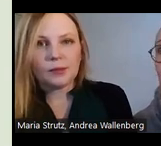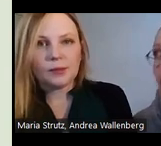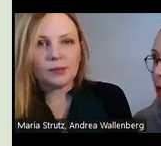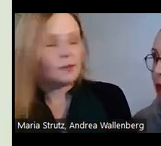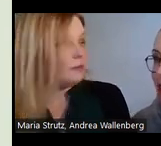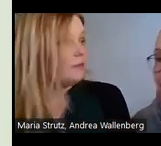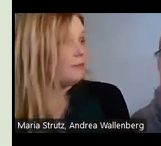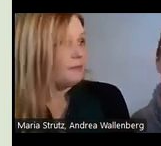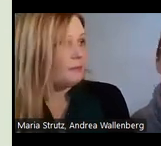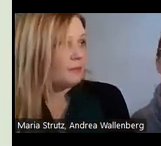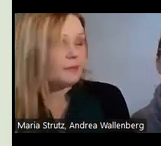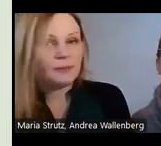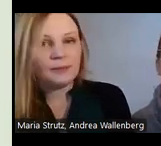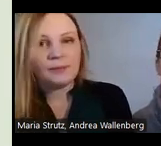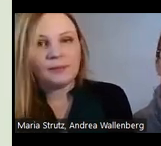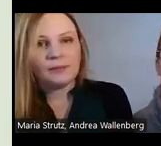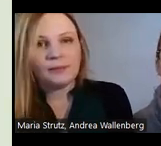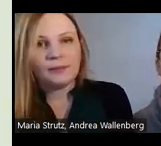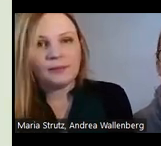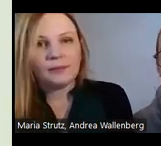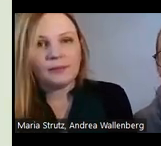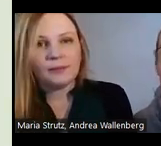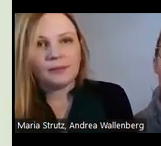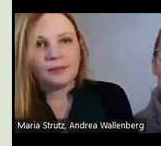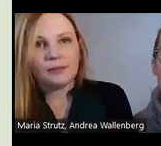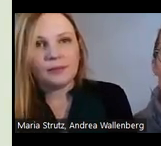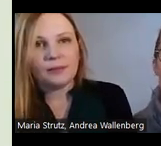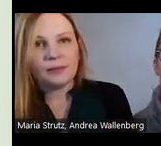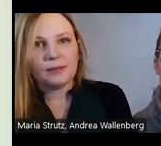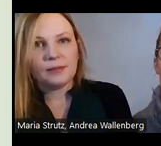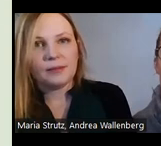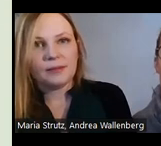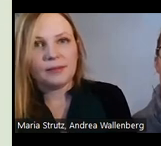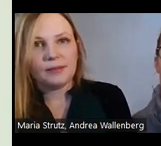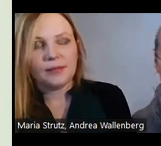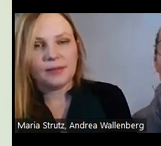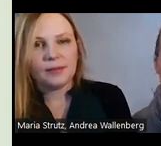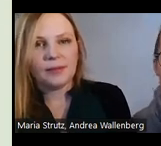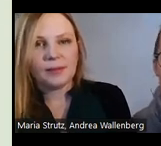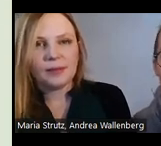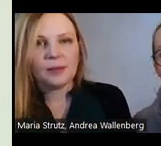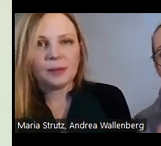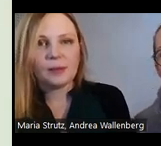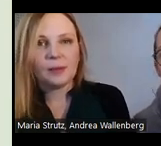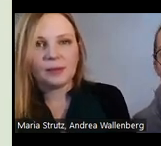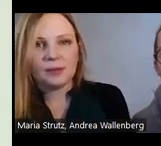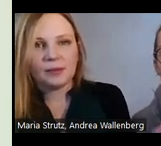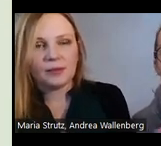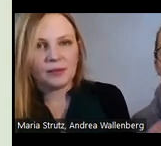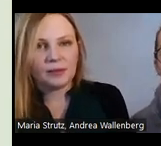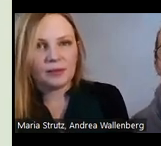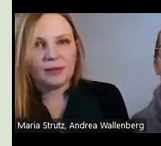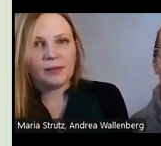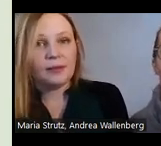kan vi hjälpa det här barnet och lyfta in det, och ha liksom lite span på vad barnet tycker är roligt och vad barnet tycker är